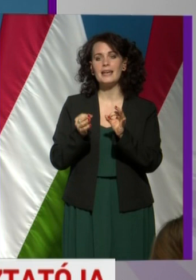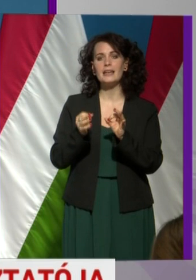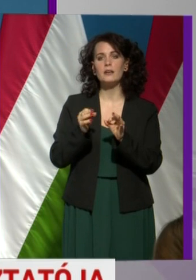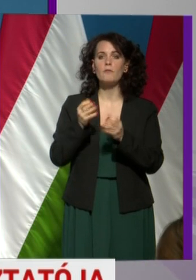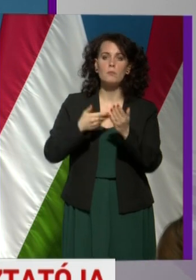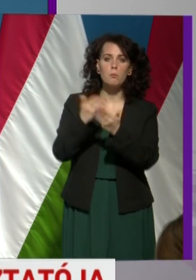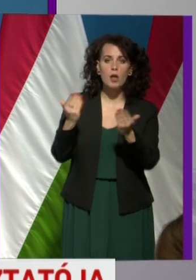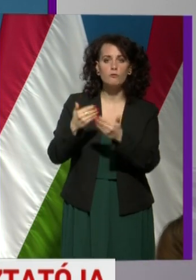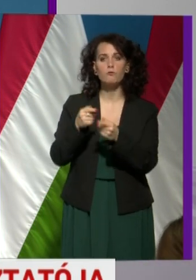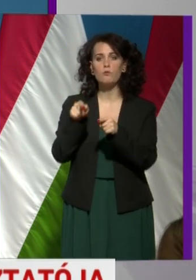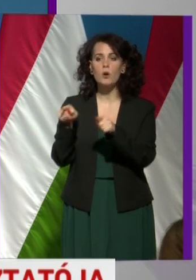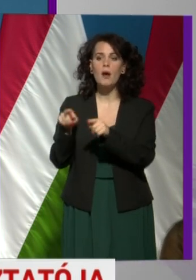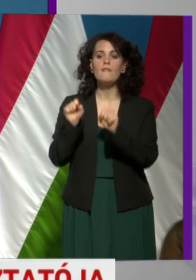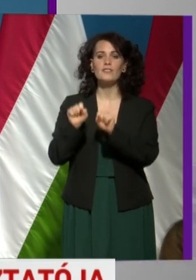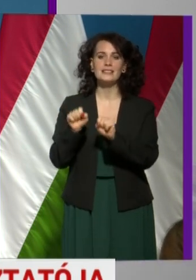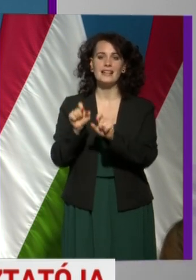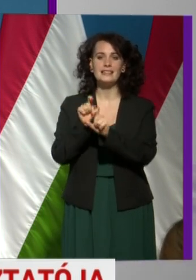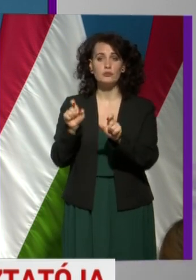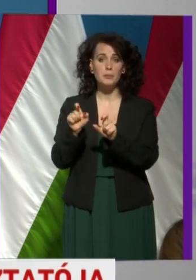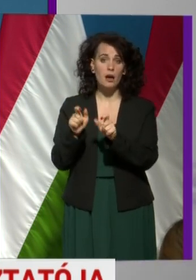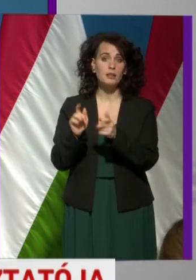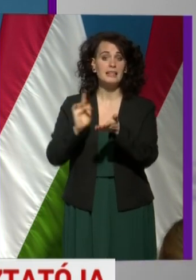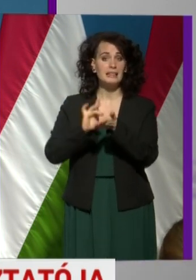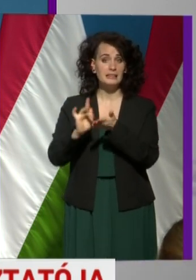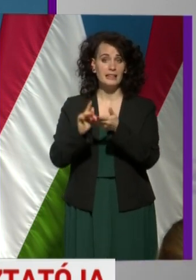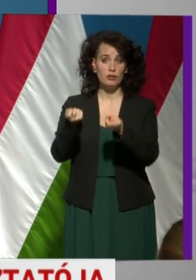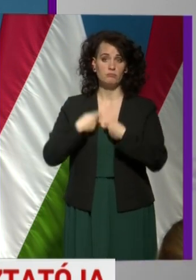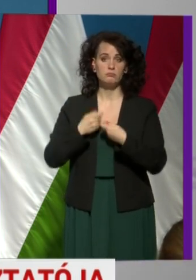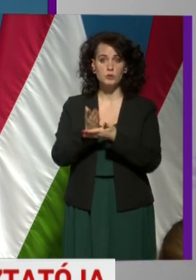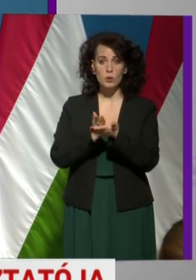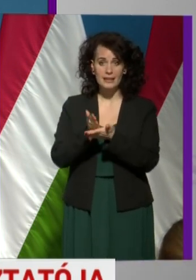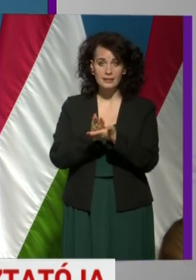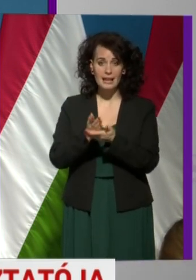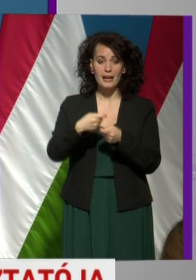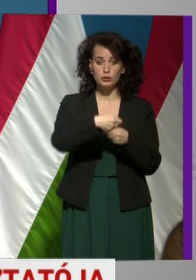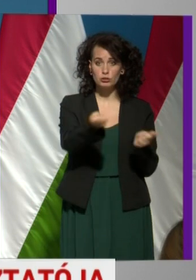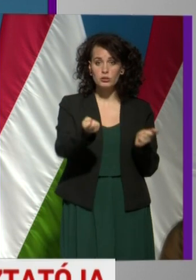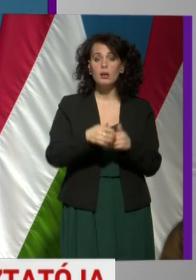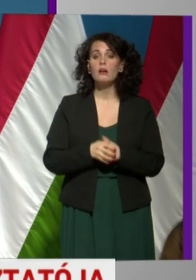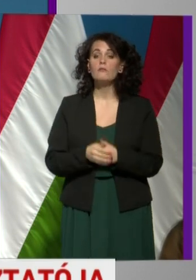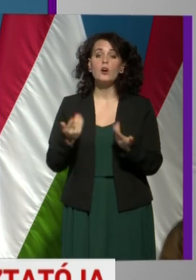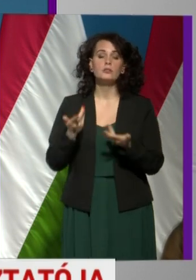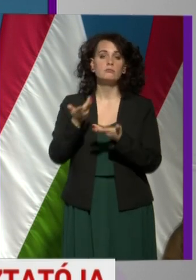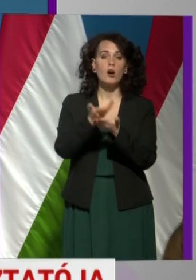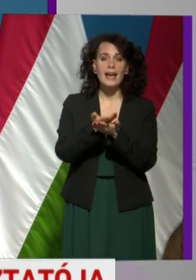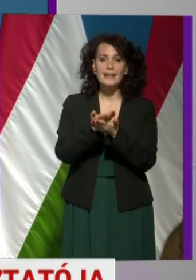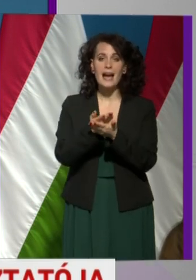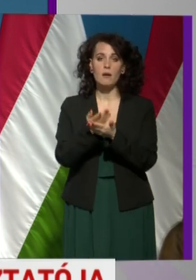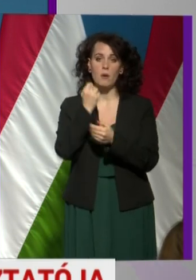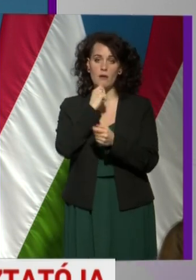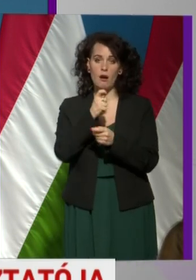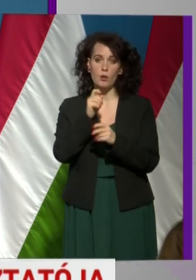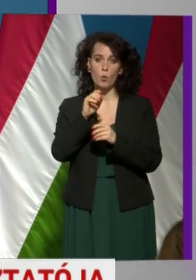a védekezés jegyében egyébként ingyenessé tesznek szolgáltatásokat, vagy egyáltalán ajánlják a Magyar Oktatási Igazgatás